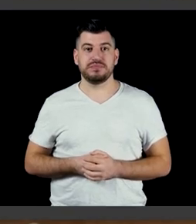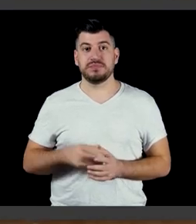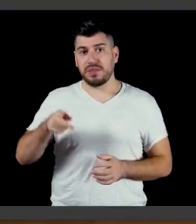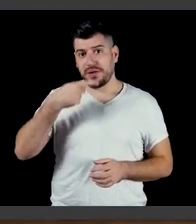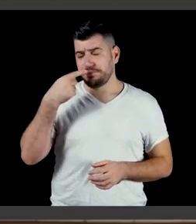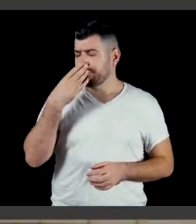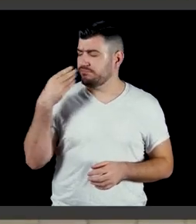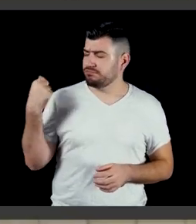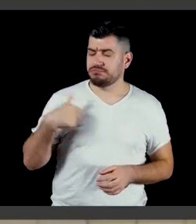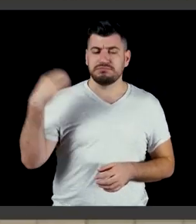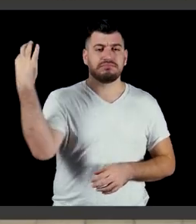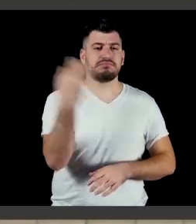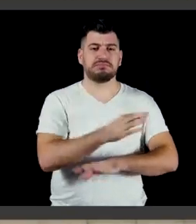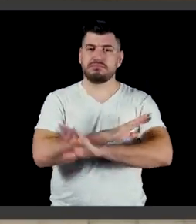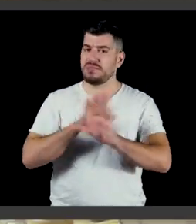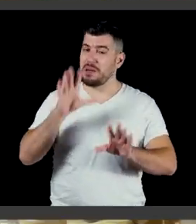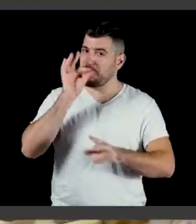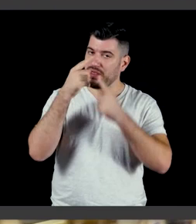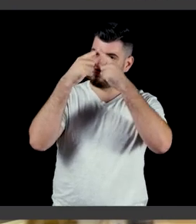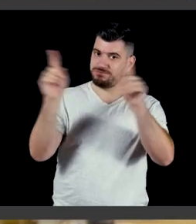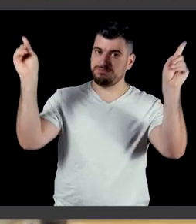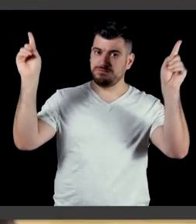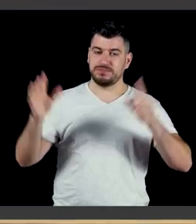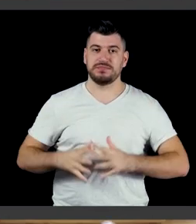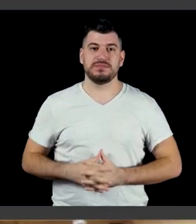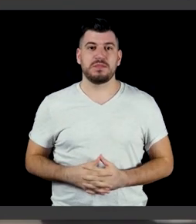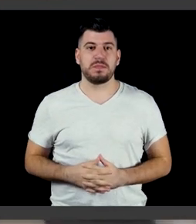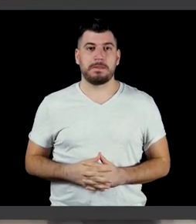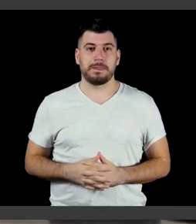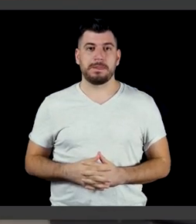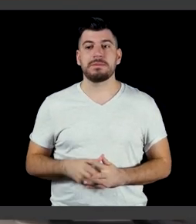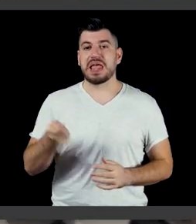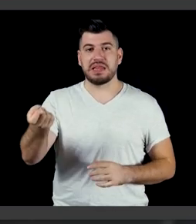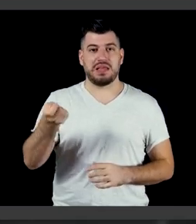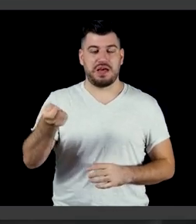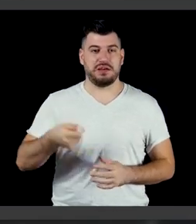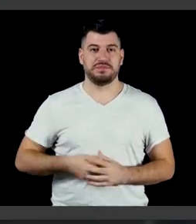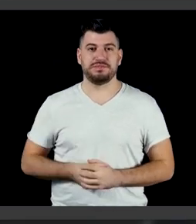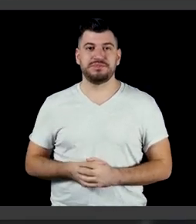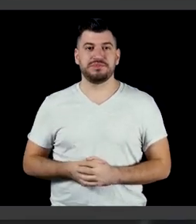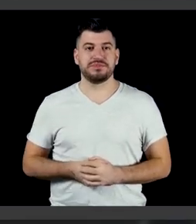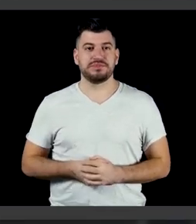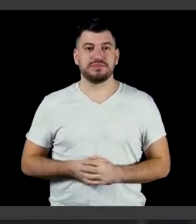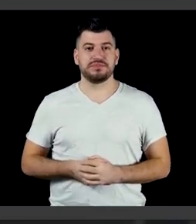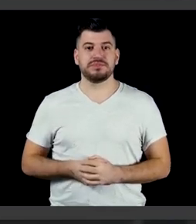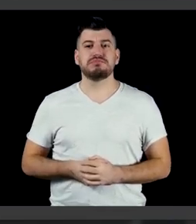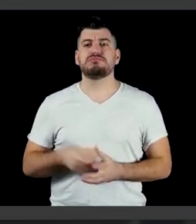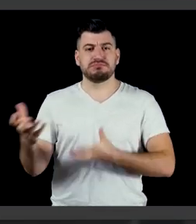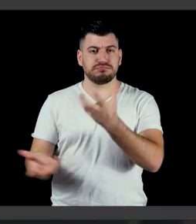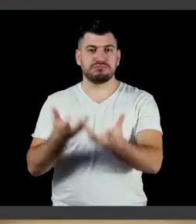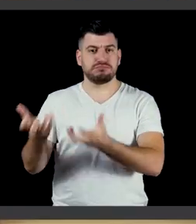Δεν υπάρχει γεύση του. Είναι κάτι πολύ ιδιαίτερο. Θα πάρω μία τηγανάδα και θα τη βάλω πάνω στη φωτιά.